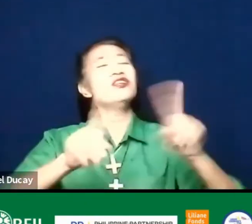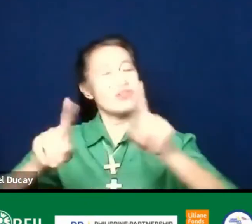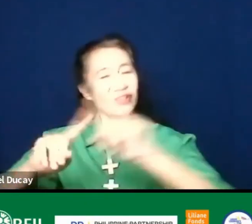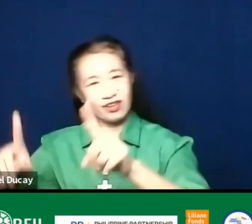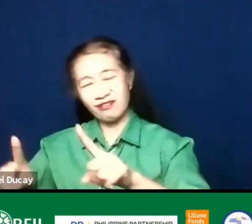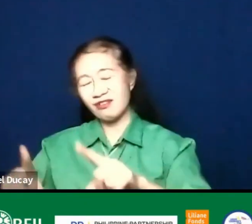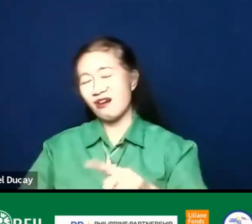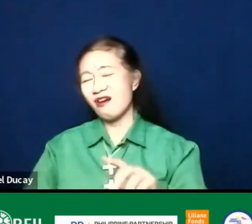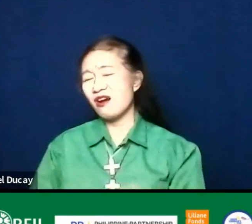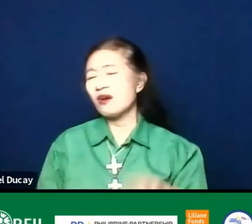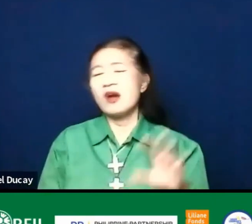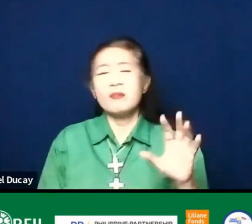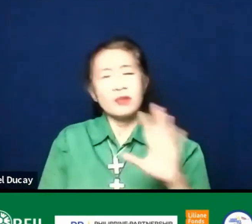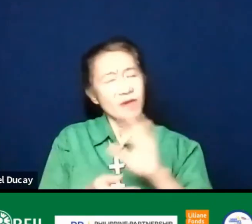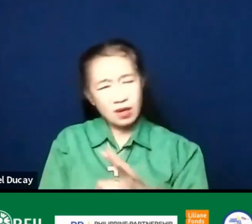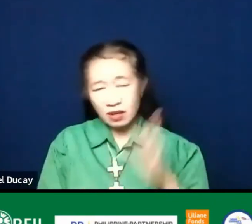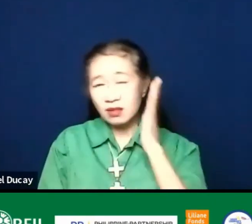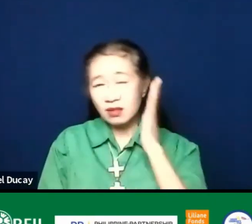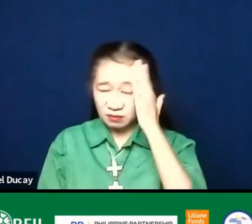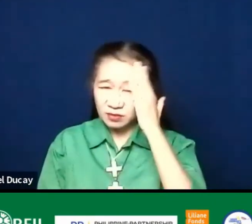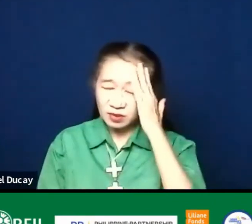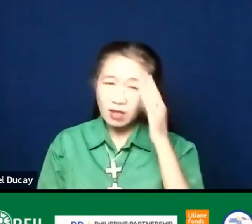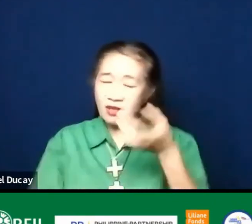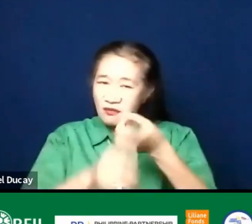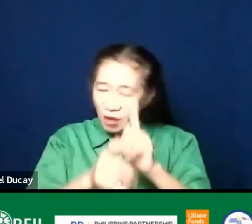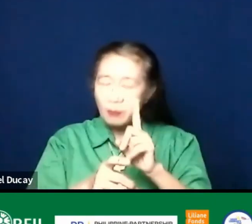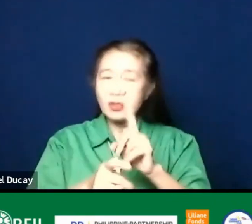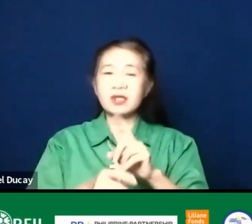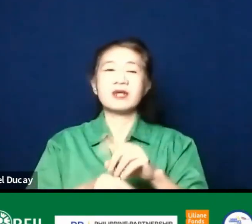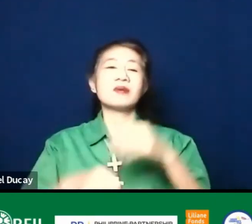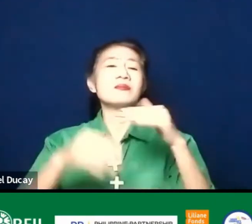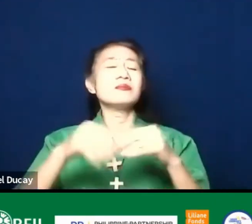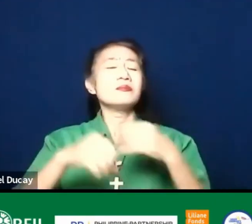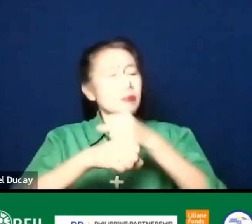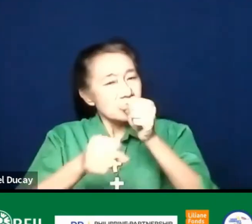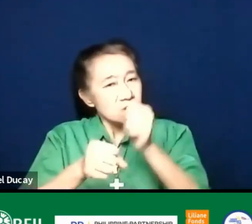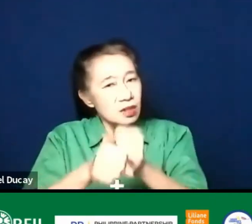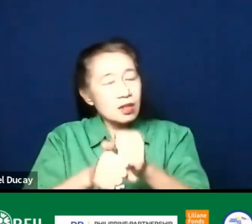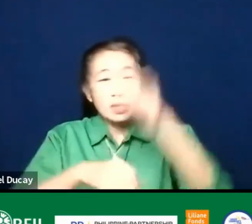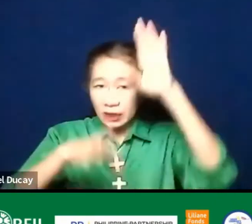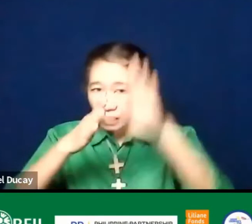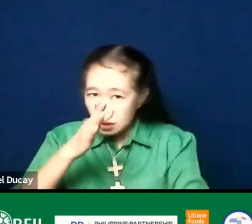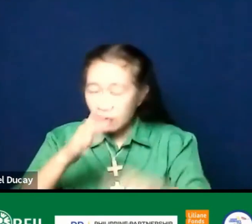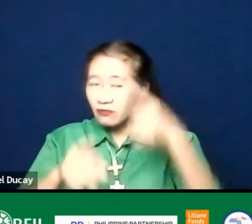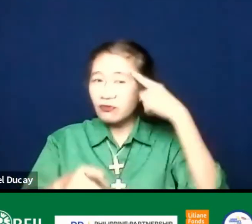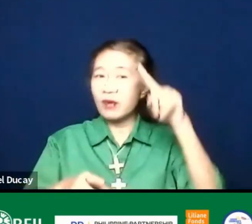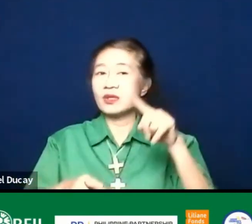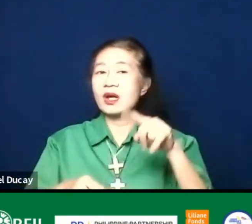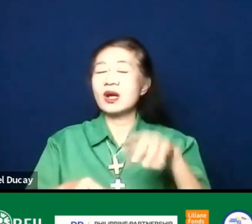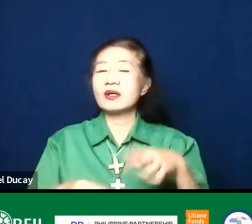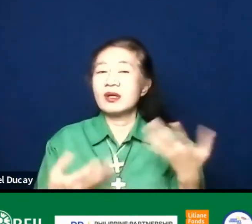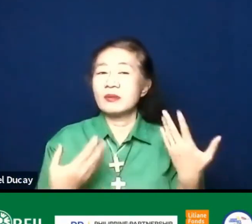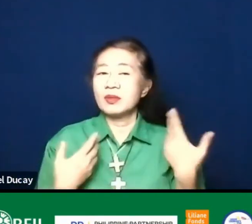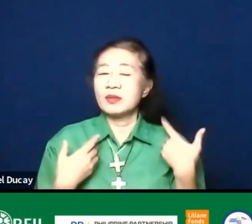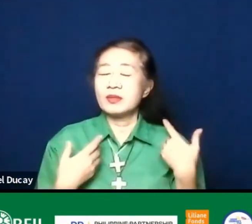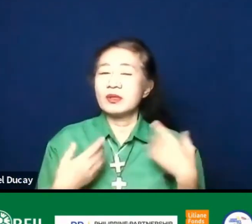ang pinanggalingan ni Teacher Mark no na binubuo niya no, maliban pa sa mga updated niya no na